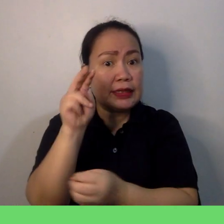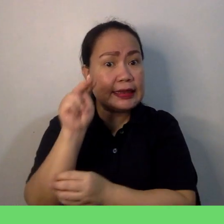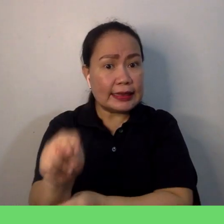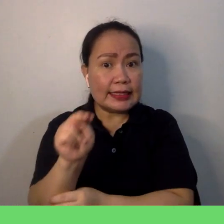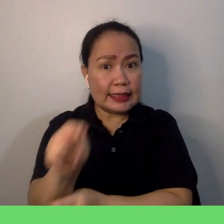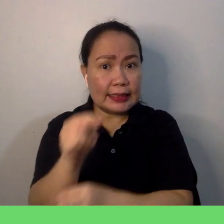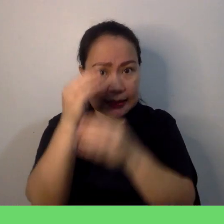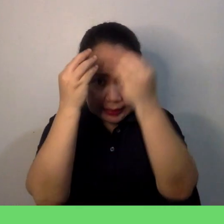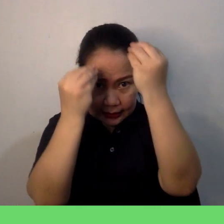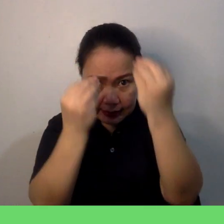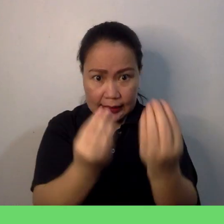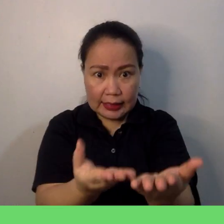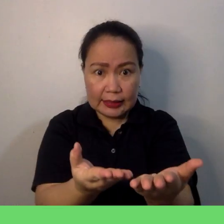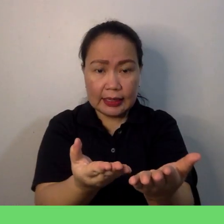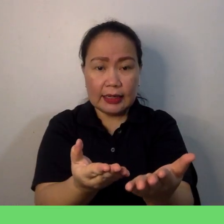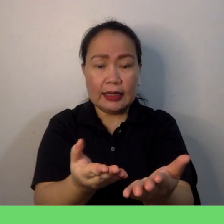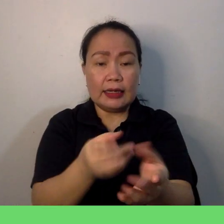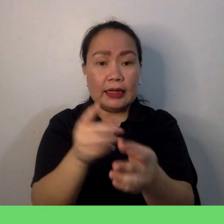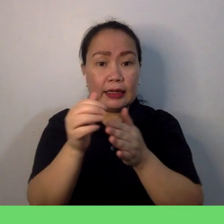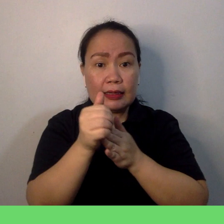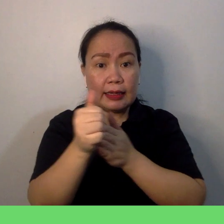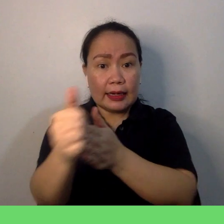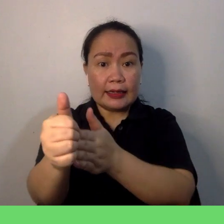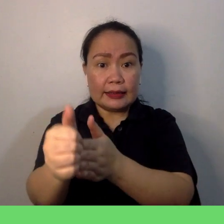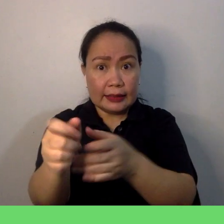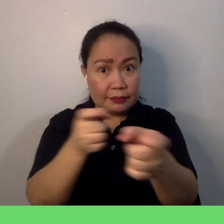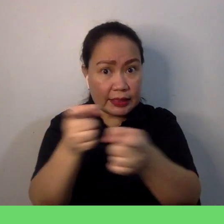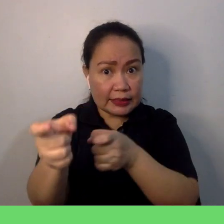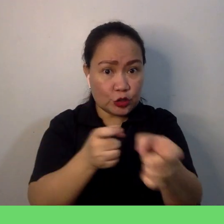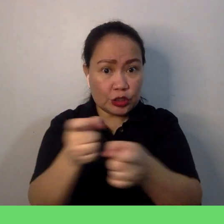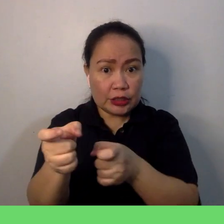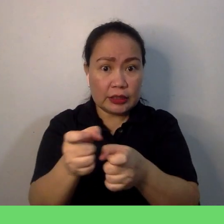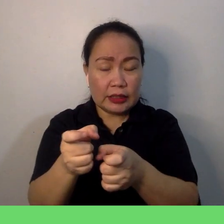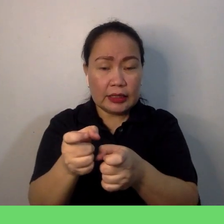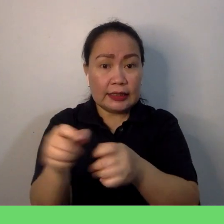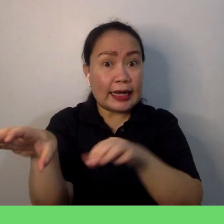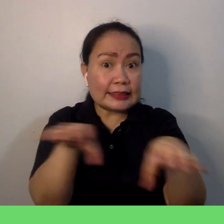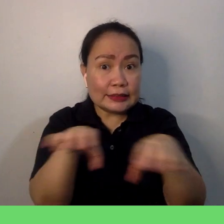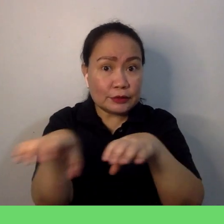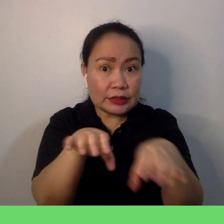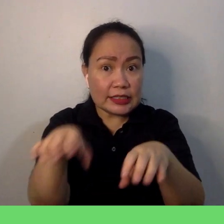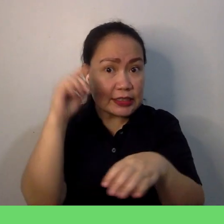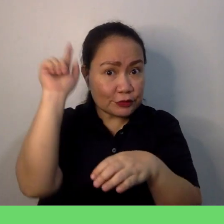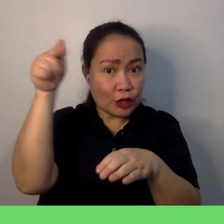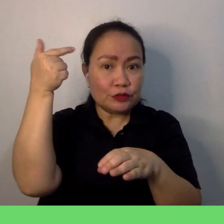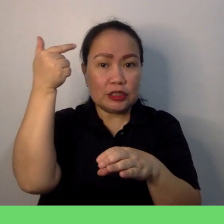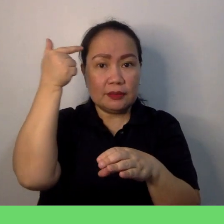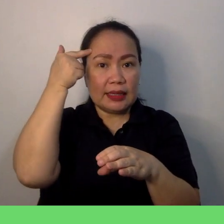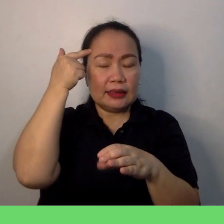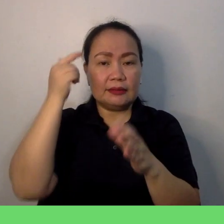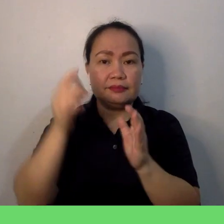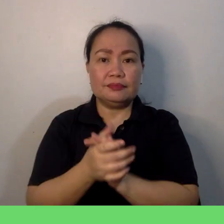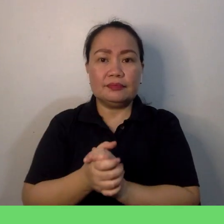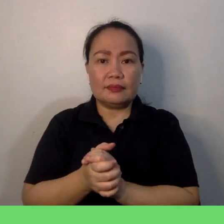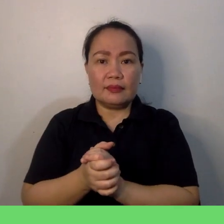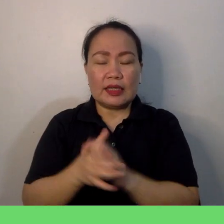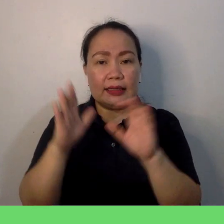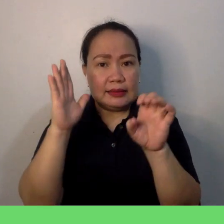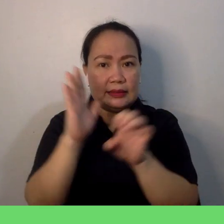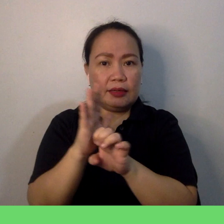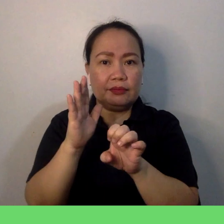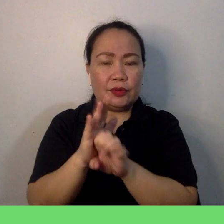data to guide them in managing the affairs of the government. Lalo na, di ba, when it comes to yung hinihiram natin,